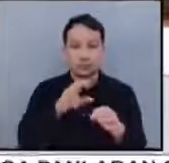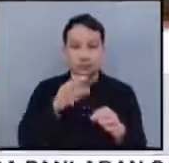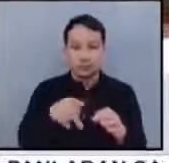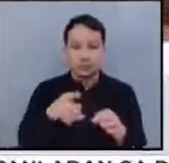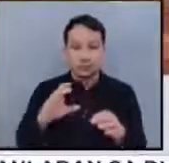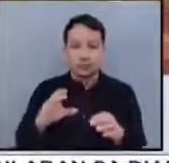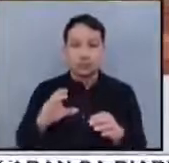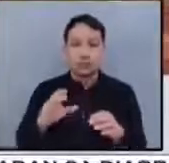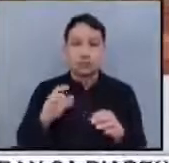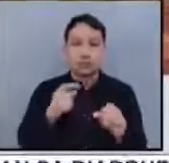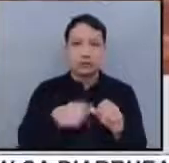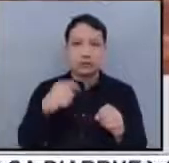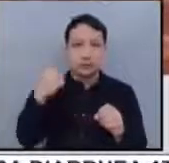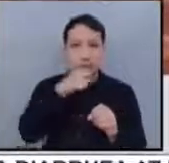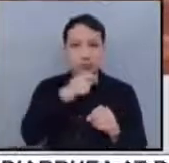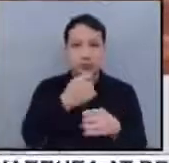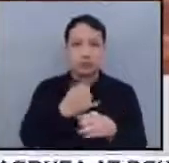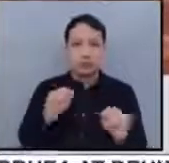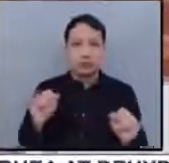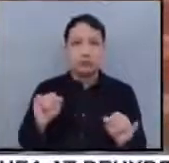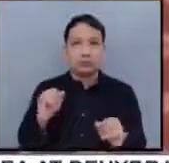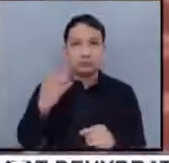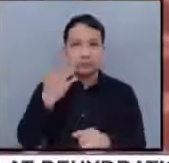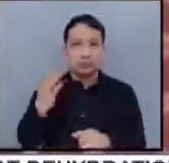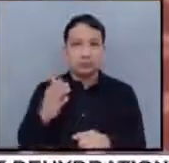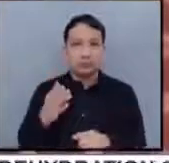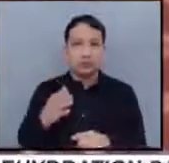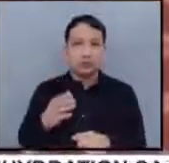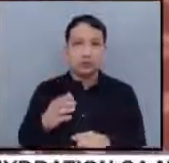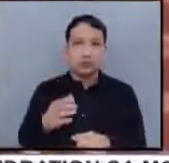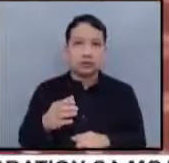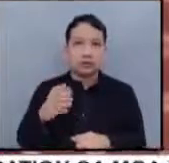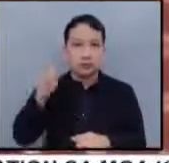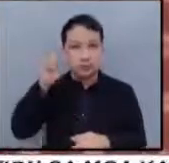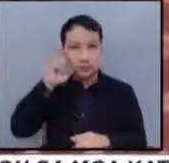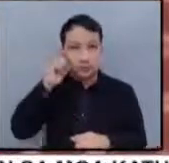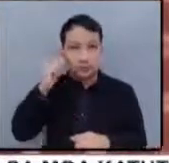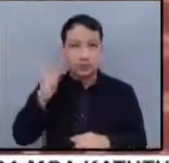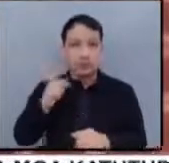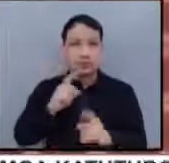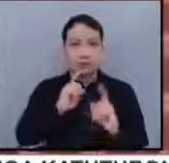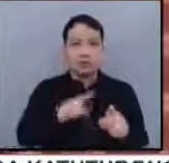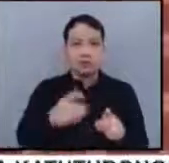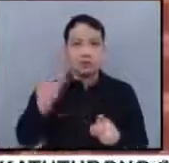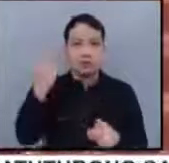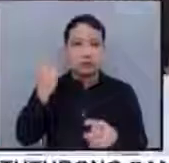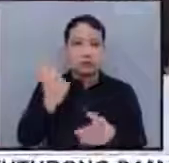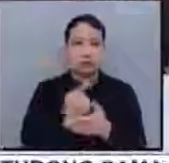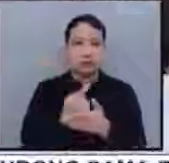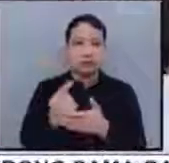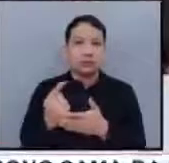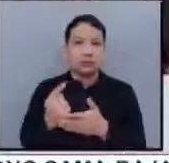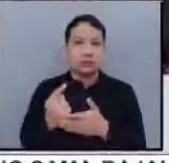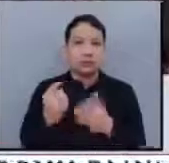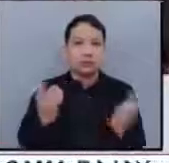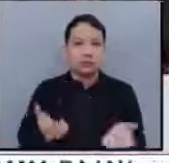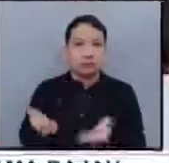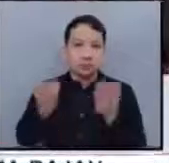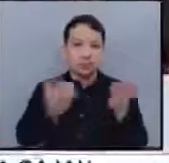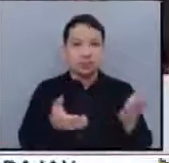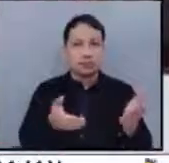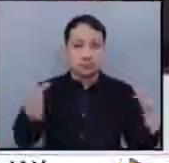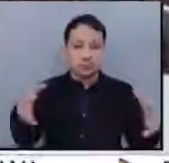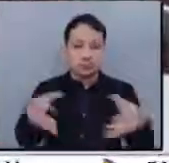Taiwan independence. Una nang sinabi ni Chinese President Xi Jinping sa kanyang report noong nakaraang linggo na isusulong nila ang reunification sa